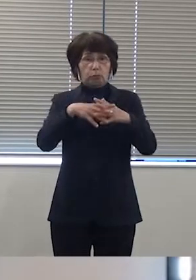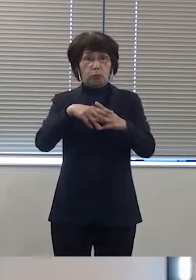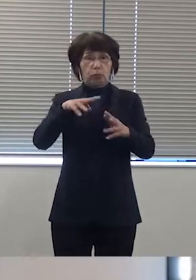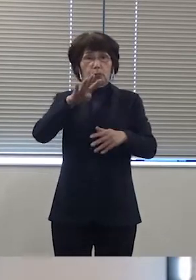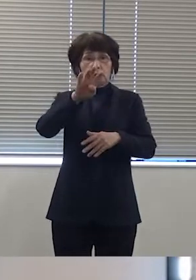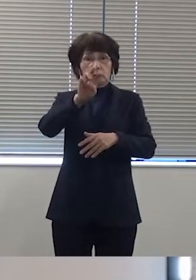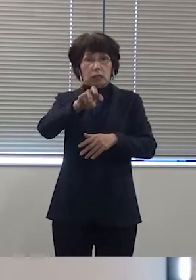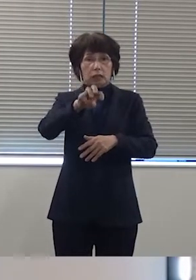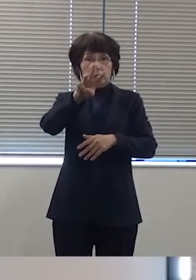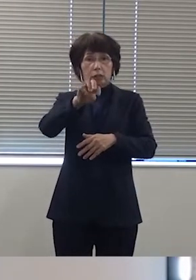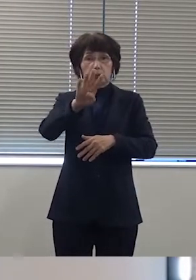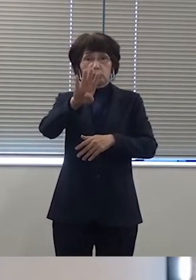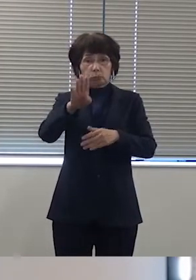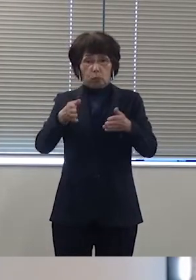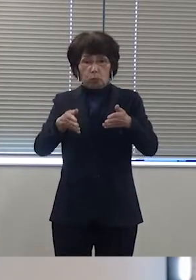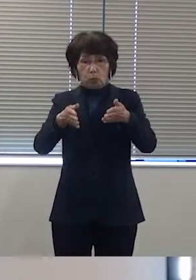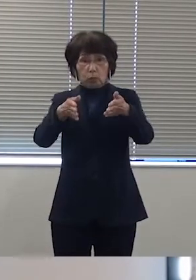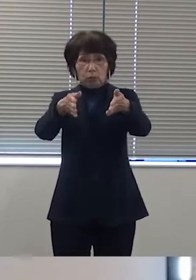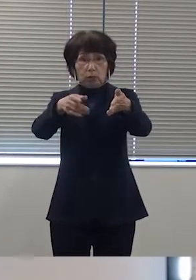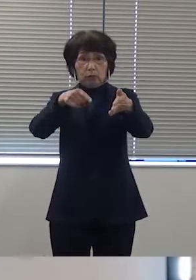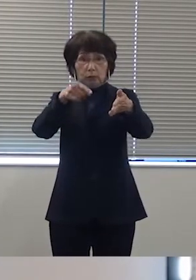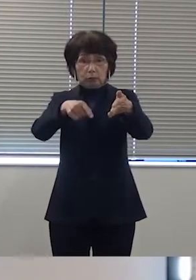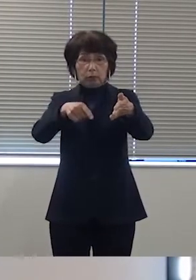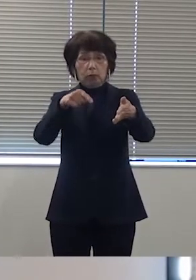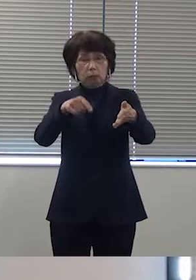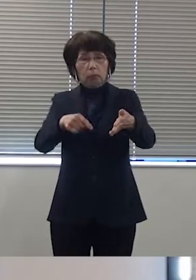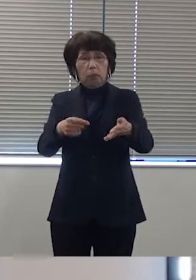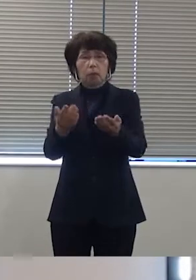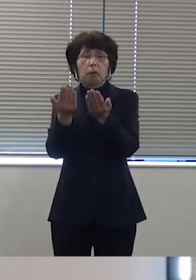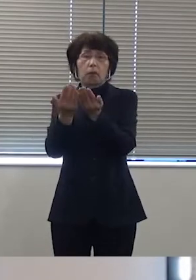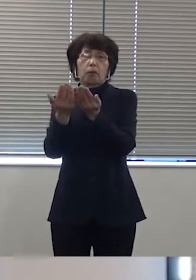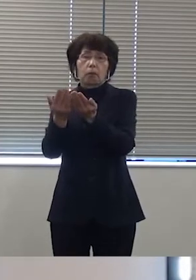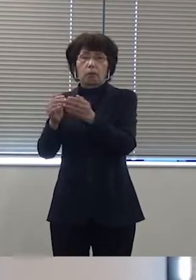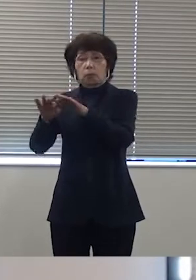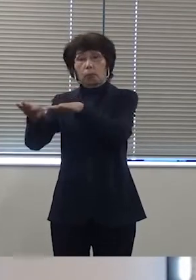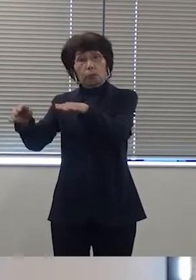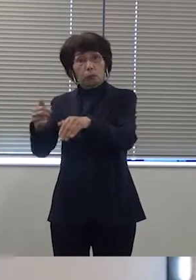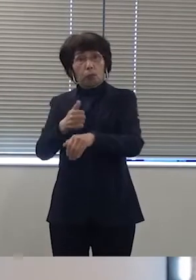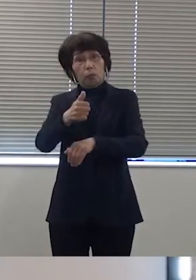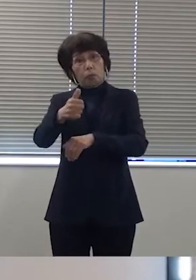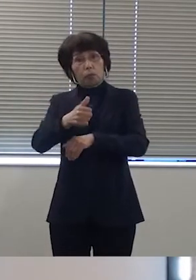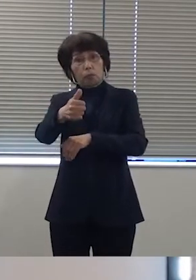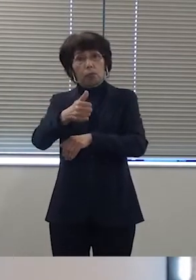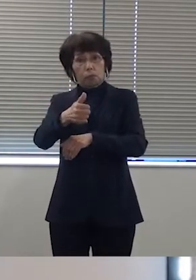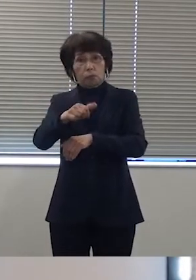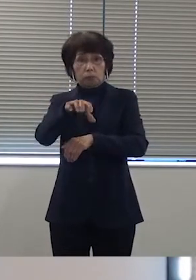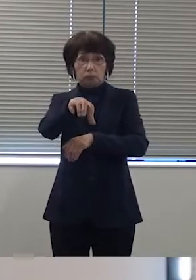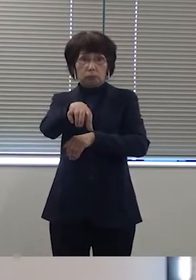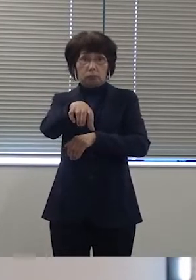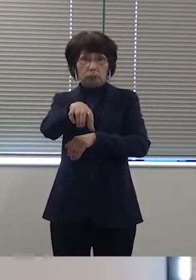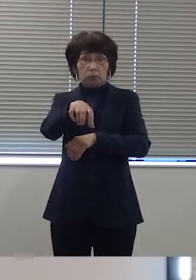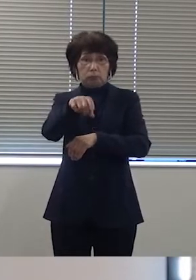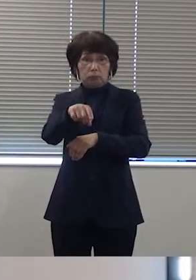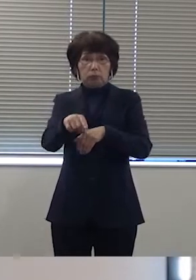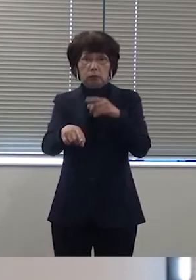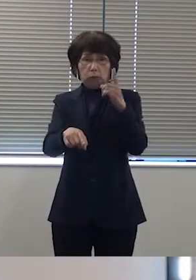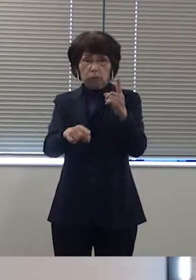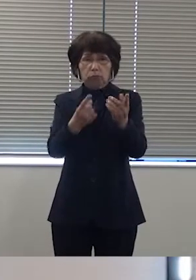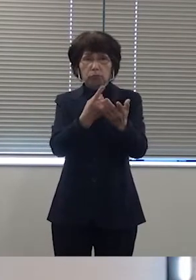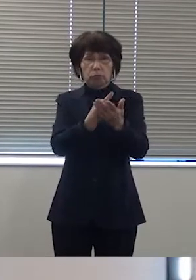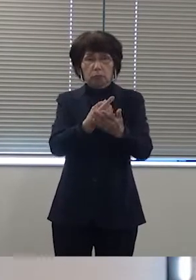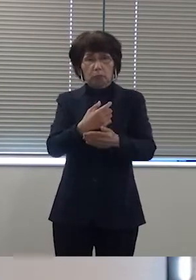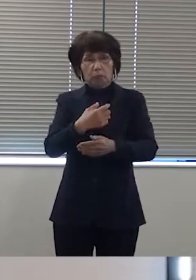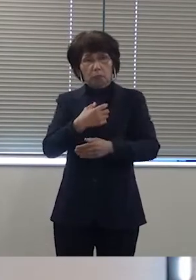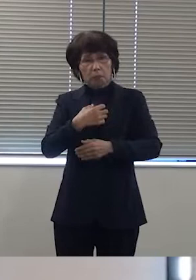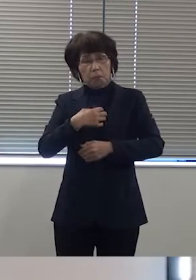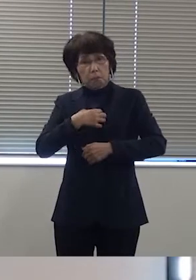が、これ通学路に実はなっているんですが、一箇所かなり狭隘なところがあってですね、この狭隘のところにバ